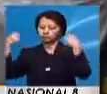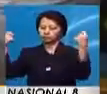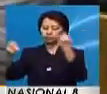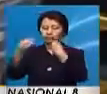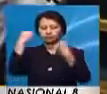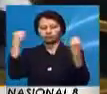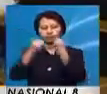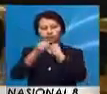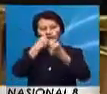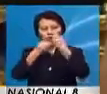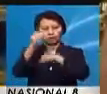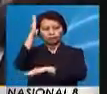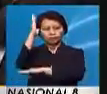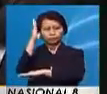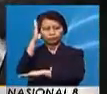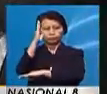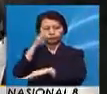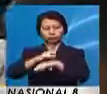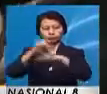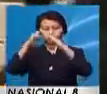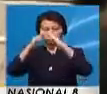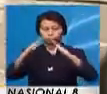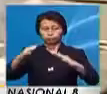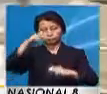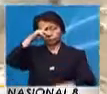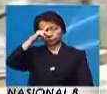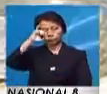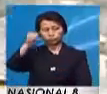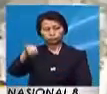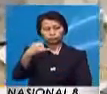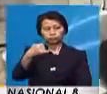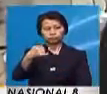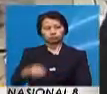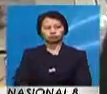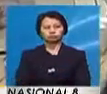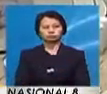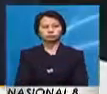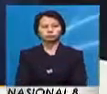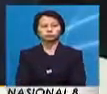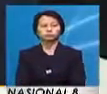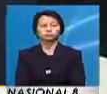dalam majlis makan tengah hari di kediaman rasmi Perdana Menteri di Seri Perdana.